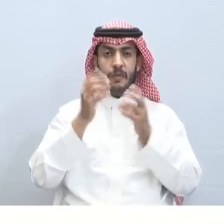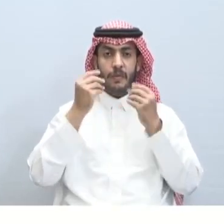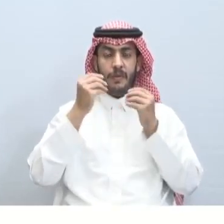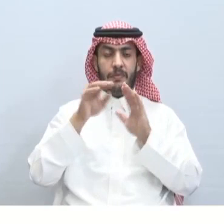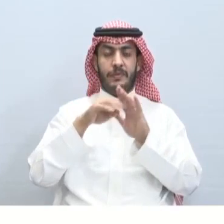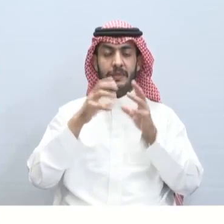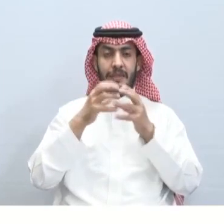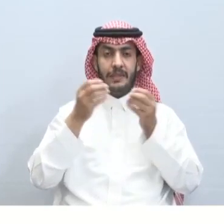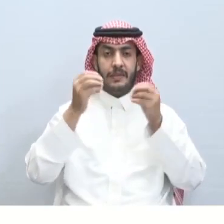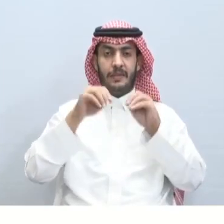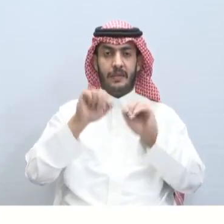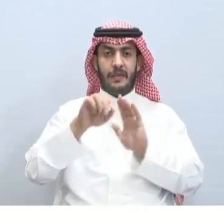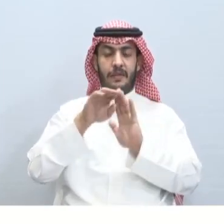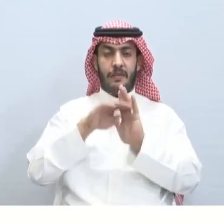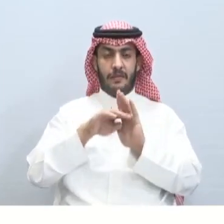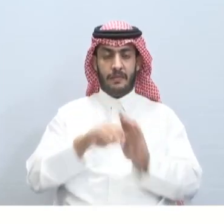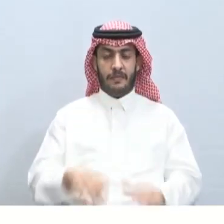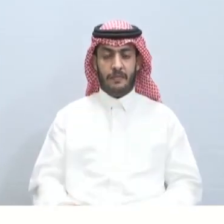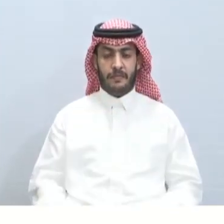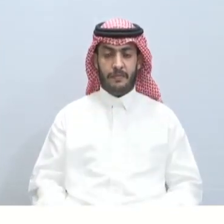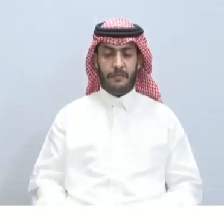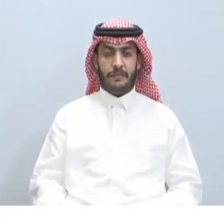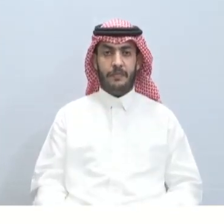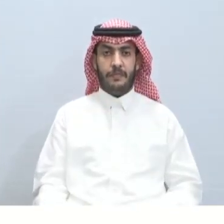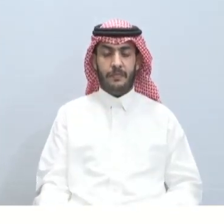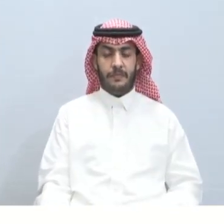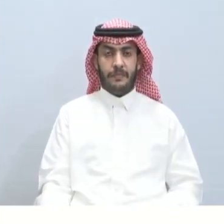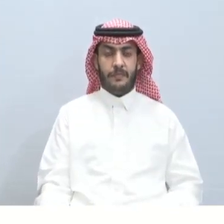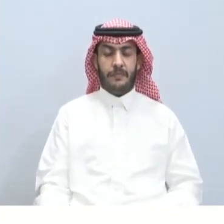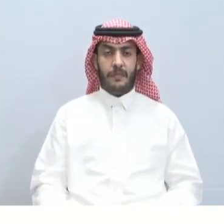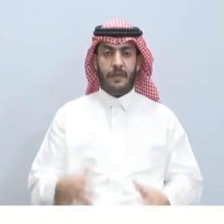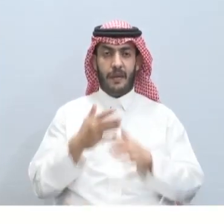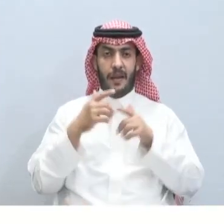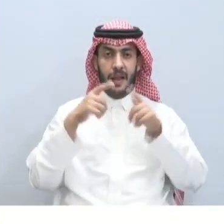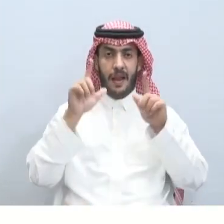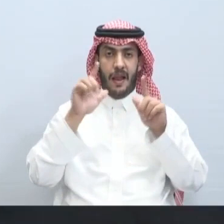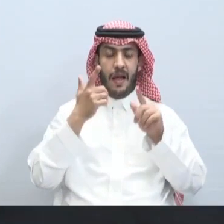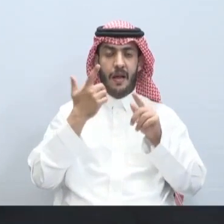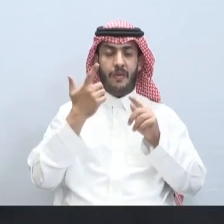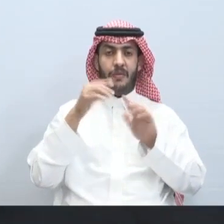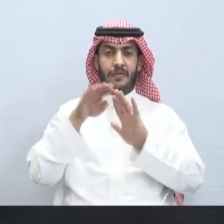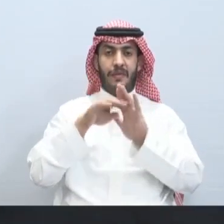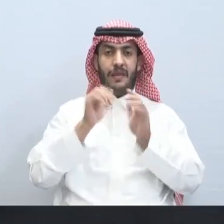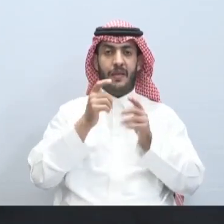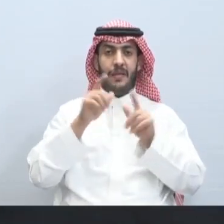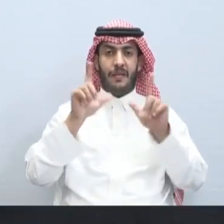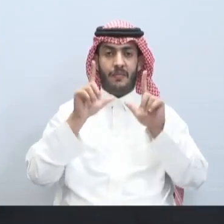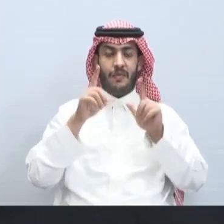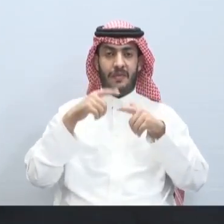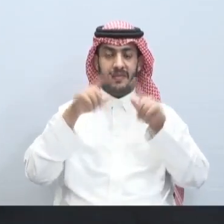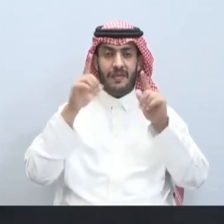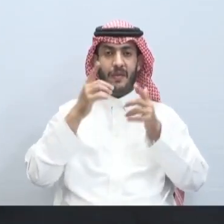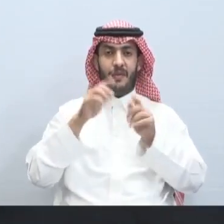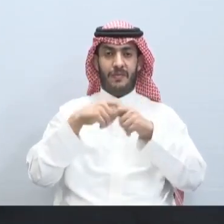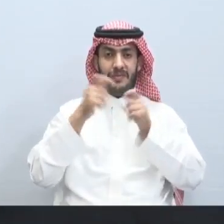وتحليلها جزء من عمليه التسويق التسويق لا يقتصر فقط على اعلان او تقديم مثلا في التلفاز او في